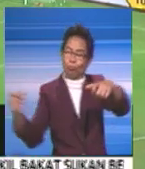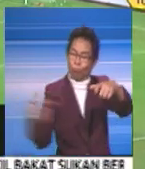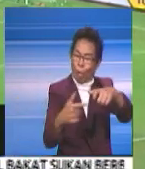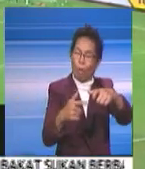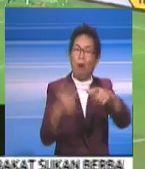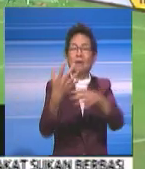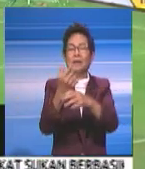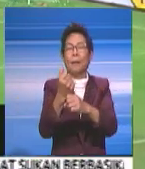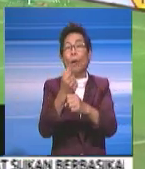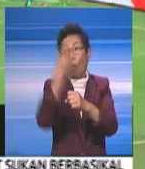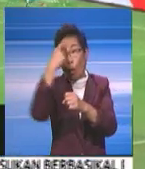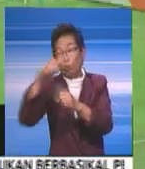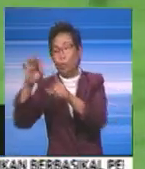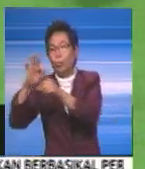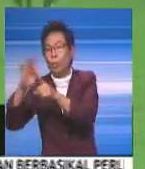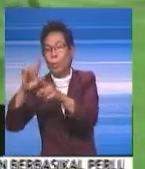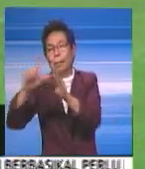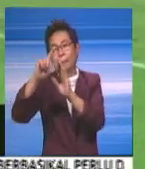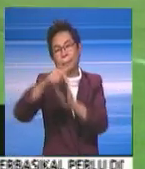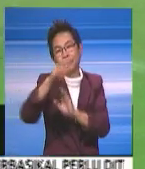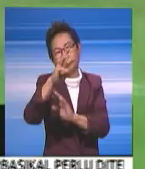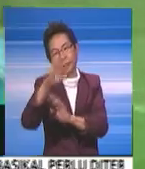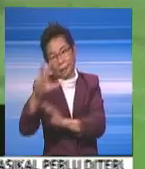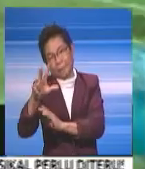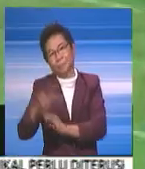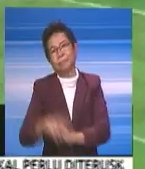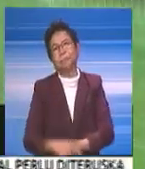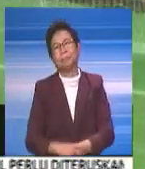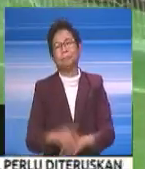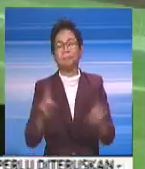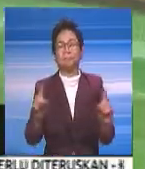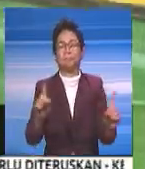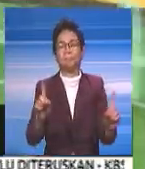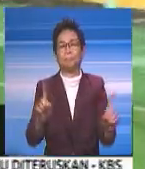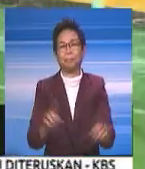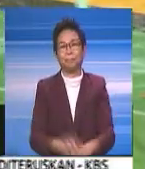kedudukan buat Pulau Pinang pada minit ke-63.